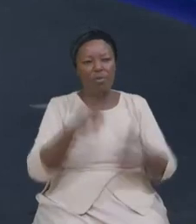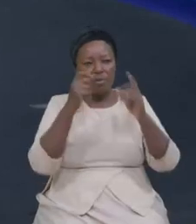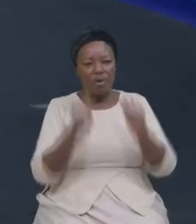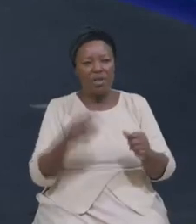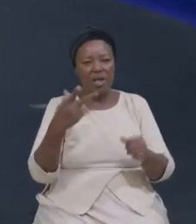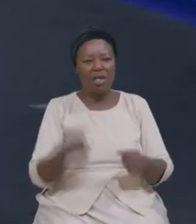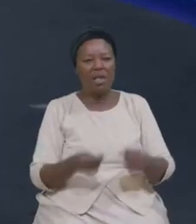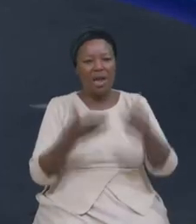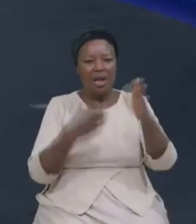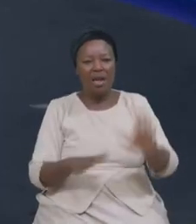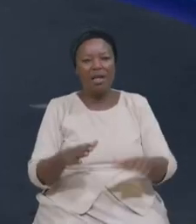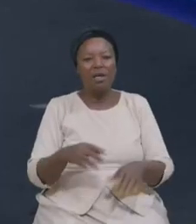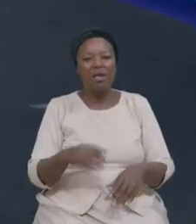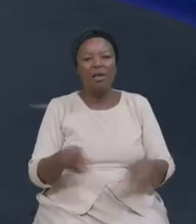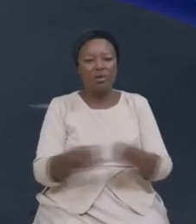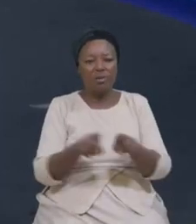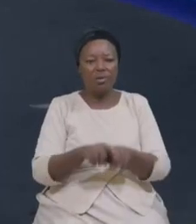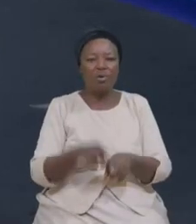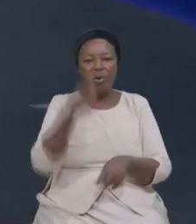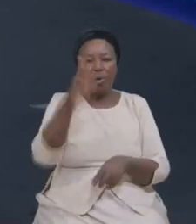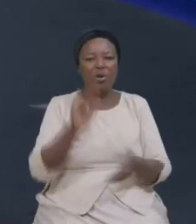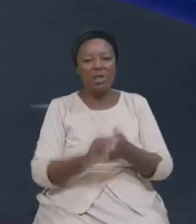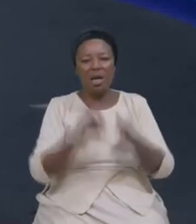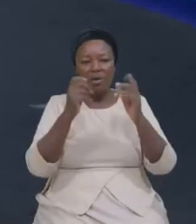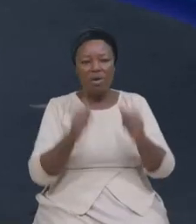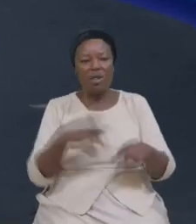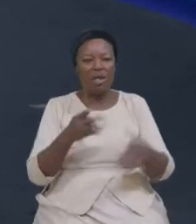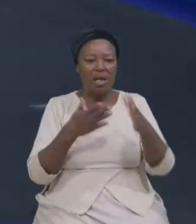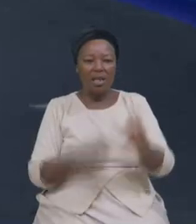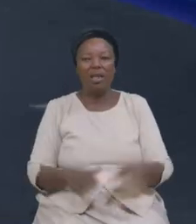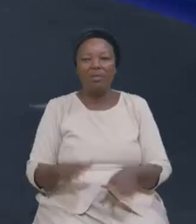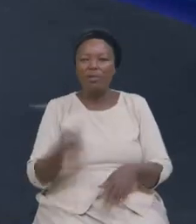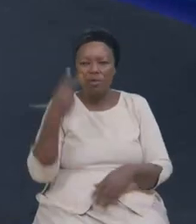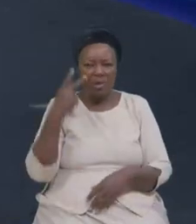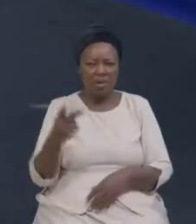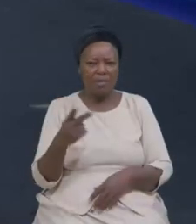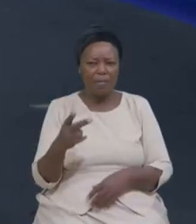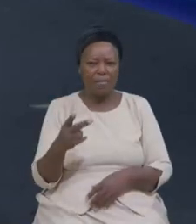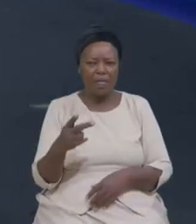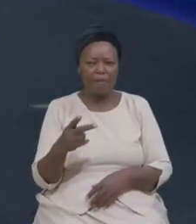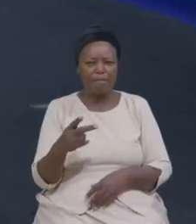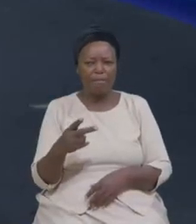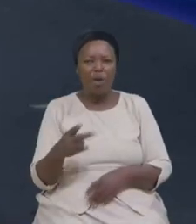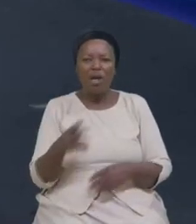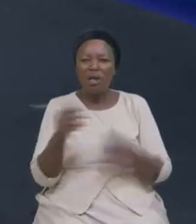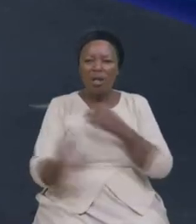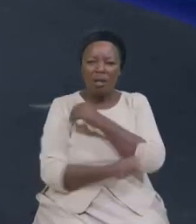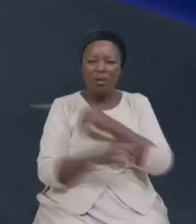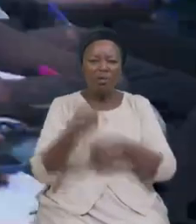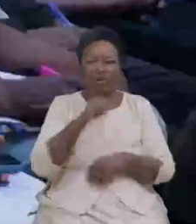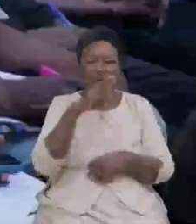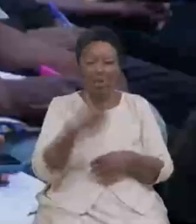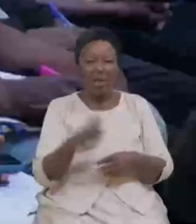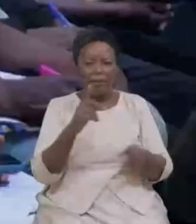donne la vie aux morts. Dieu qui donne la vie aux morts. Vous voyez, Abraham n'était pas mort, mais il y avait une partie de